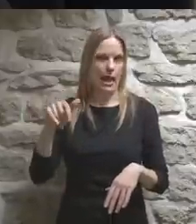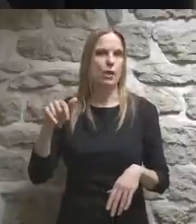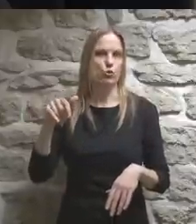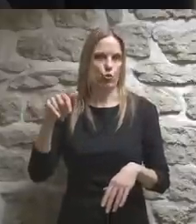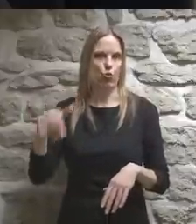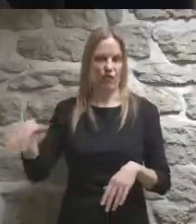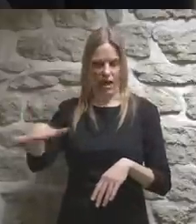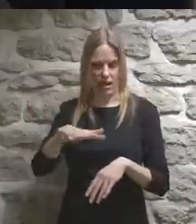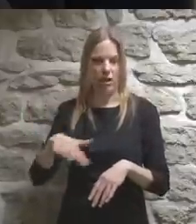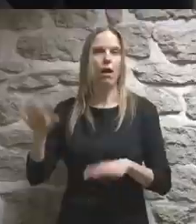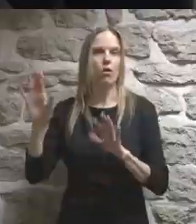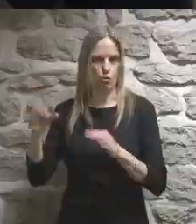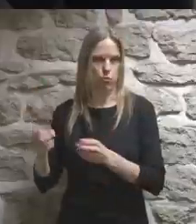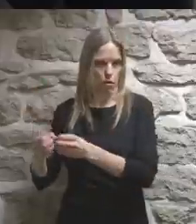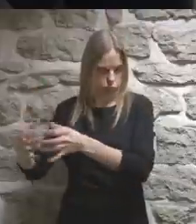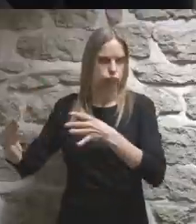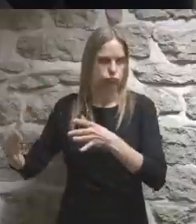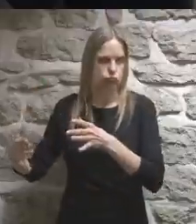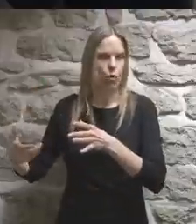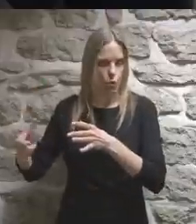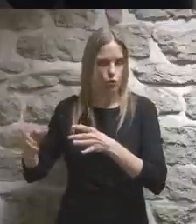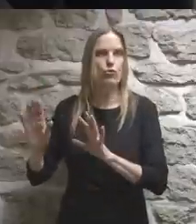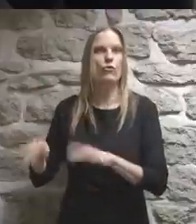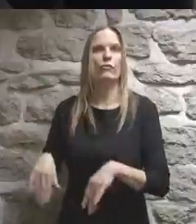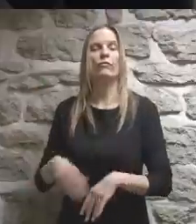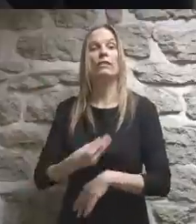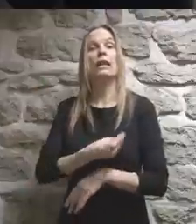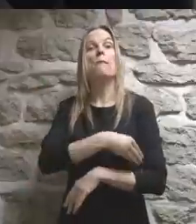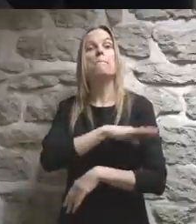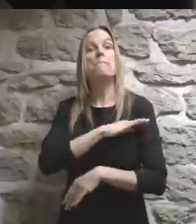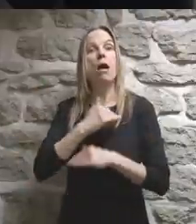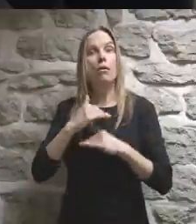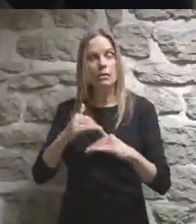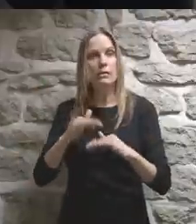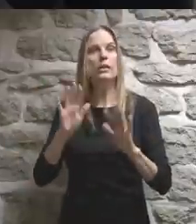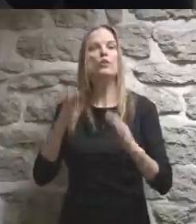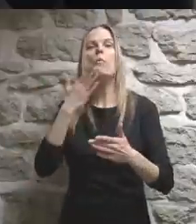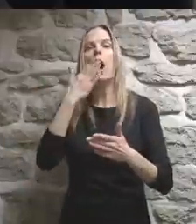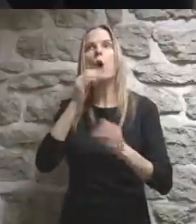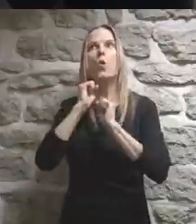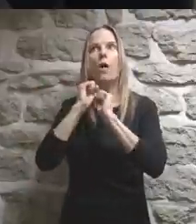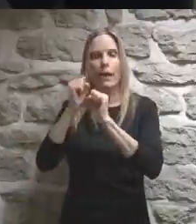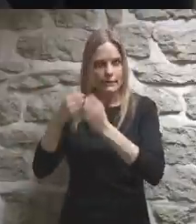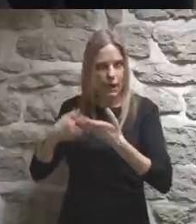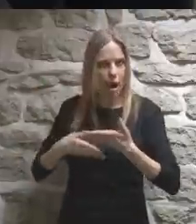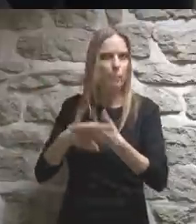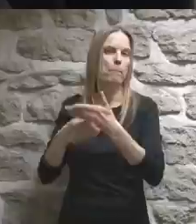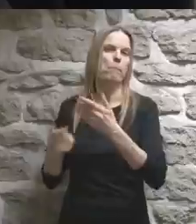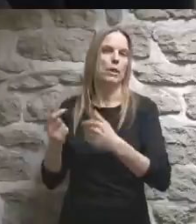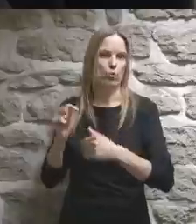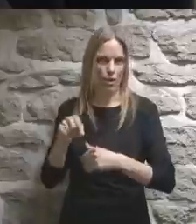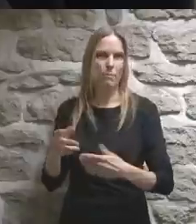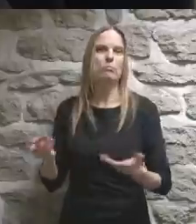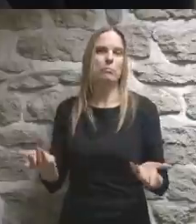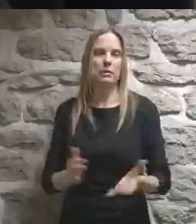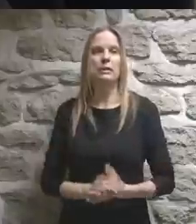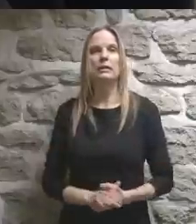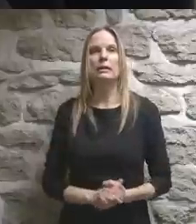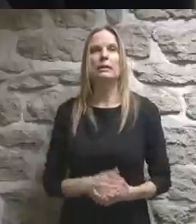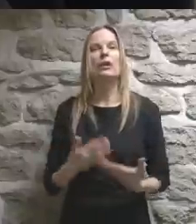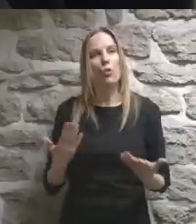Samamoodi prantslased toetavad meid õhudomeeni parema kaitsega. Nii et selles mõttes